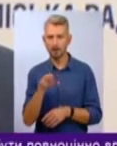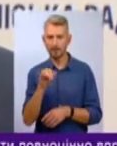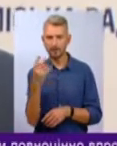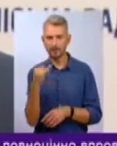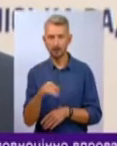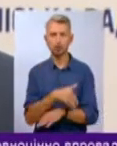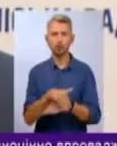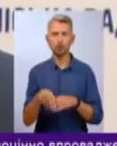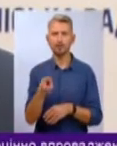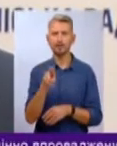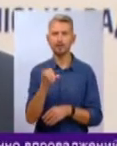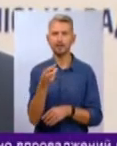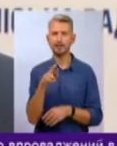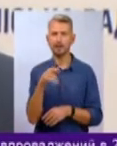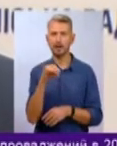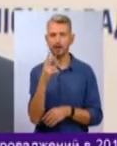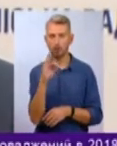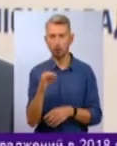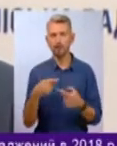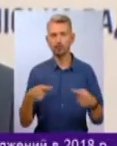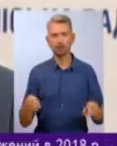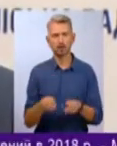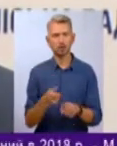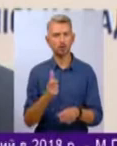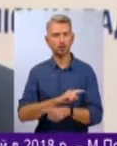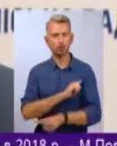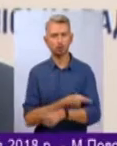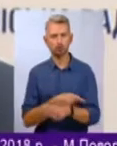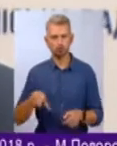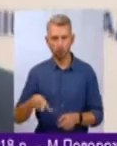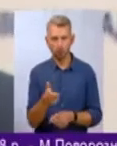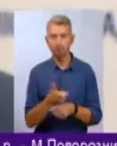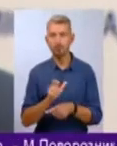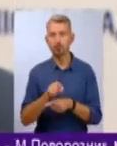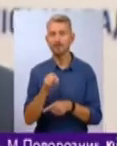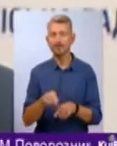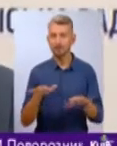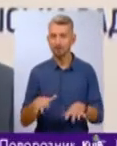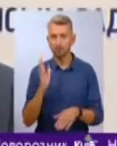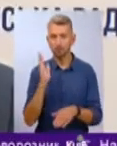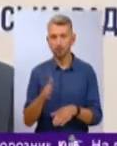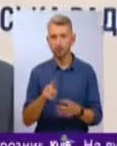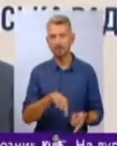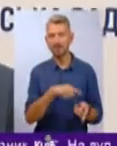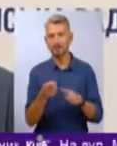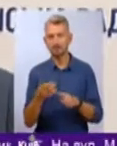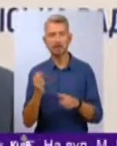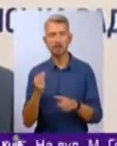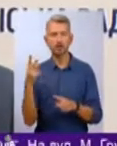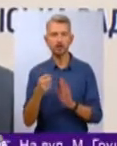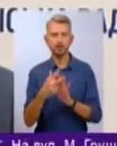Петра Дегтяренко та інших таких дуже потужних об'єктах. Більшість цих об'єктів буде перехідними на